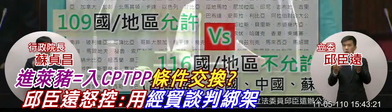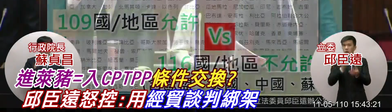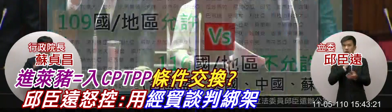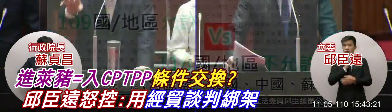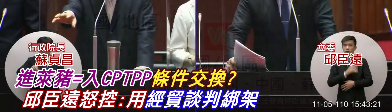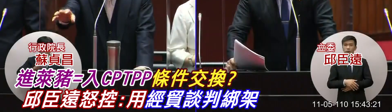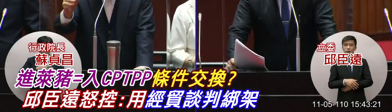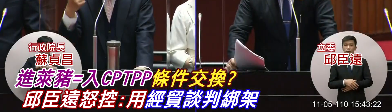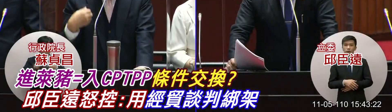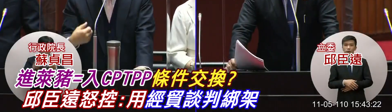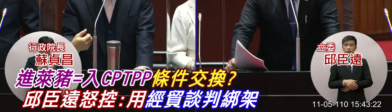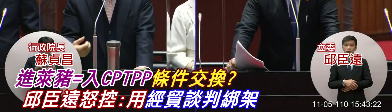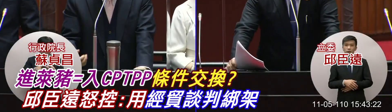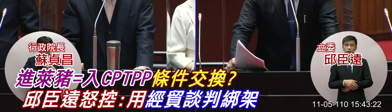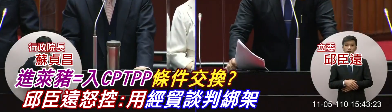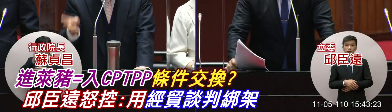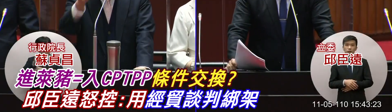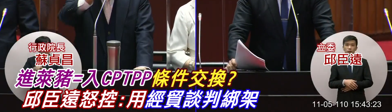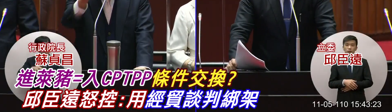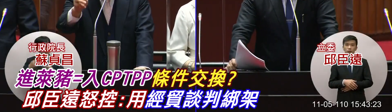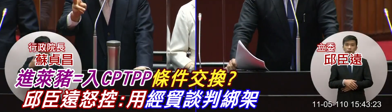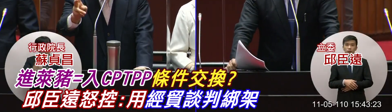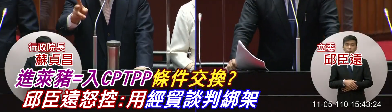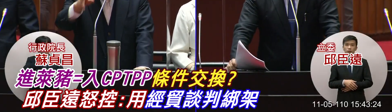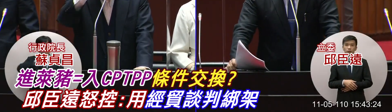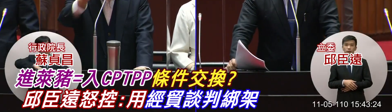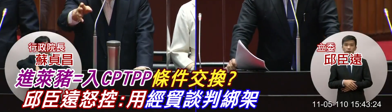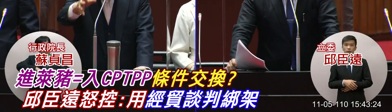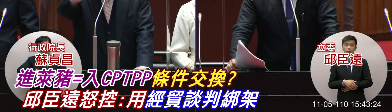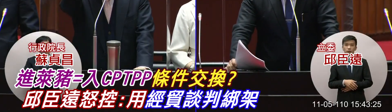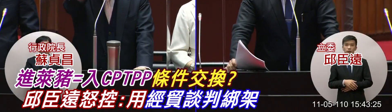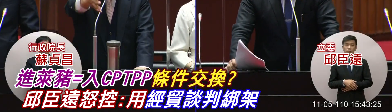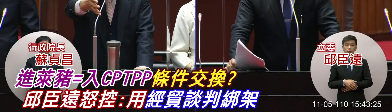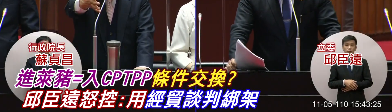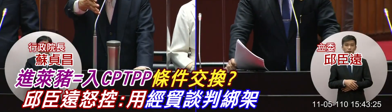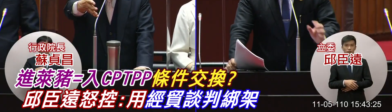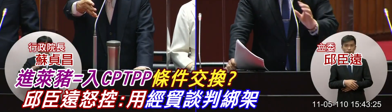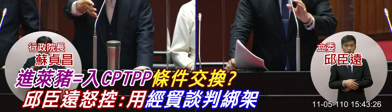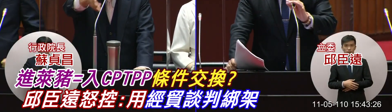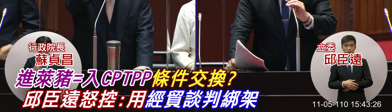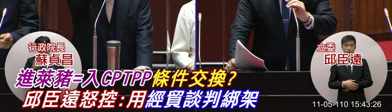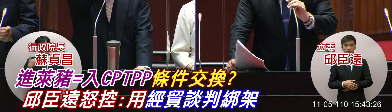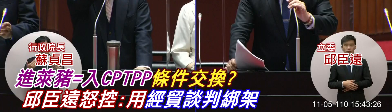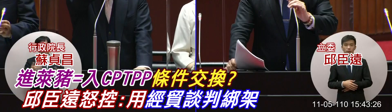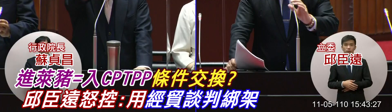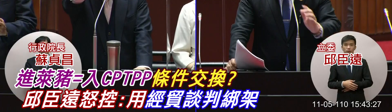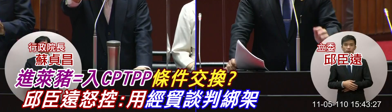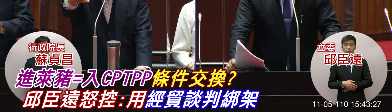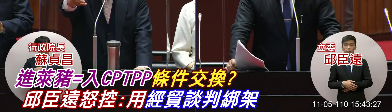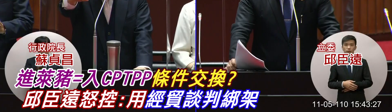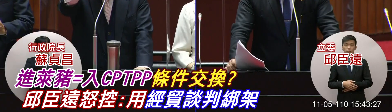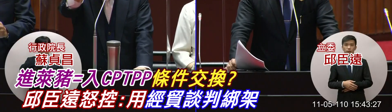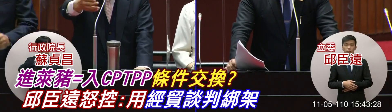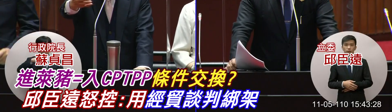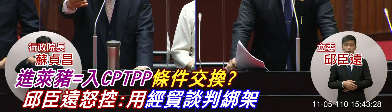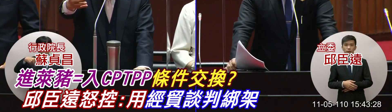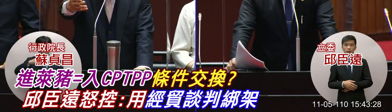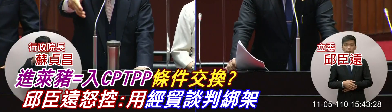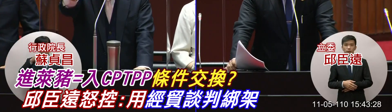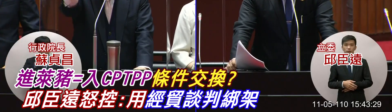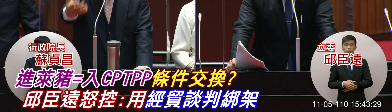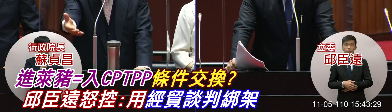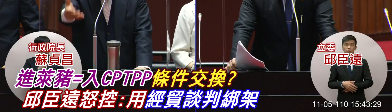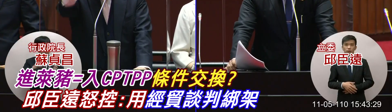剂跟准许莱猪进口，这是两码事。那我们很清楚，这个 CPTPP 11个会